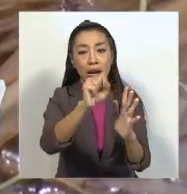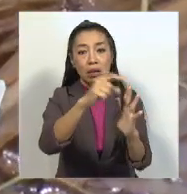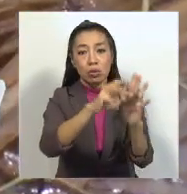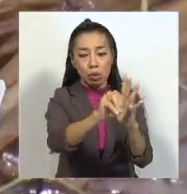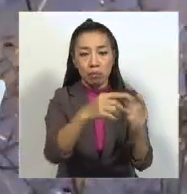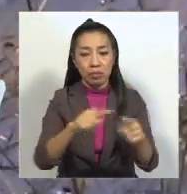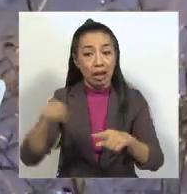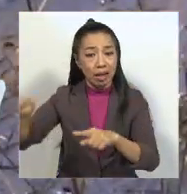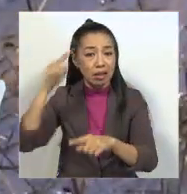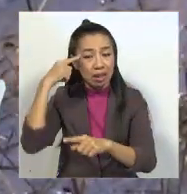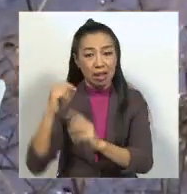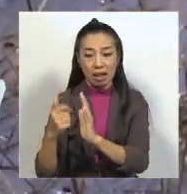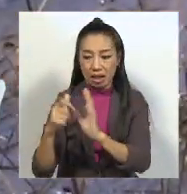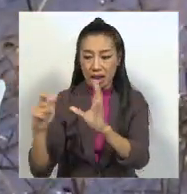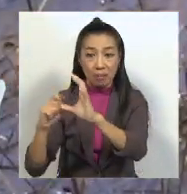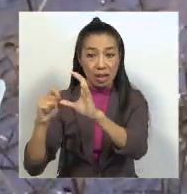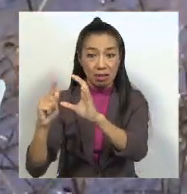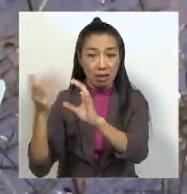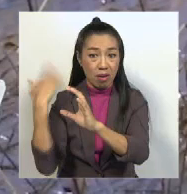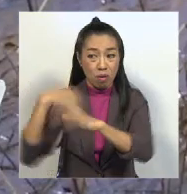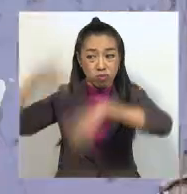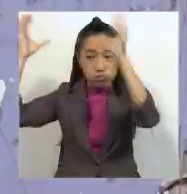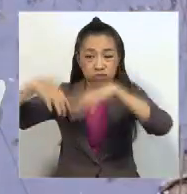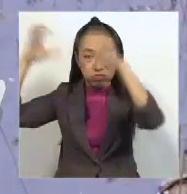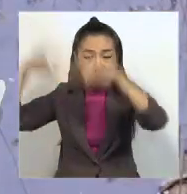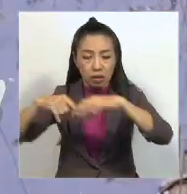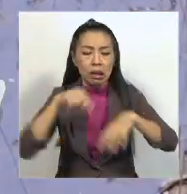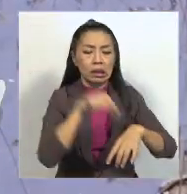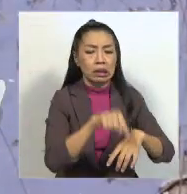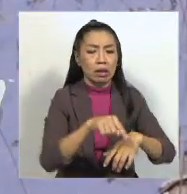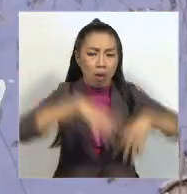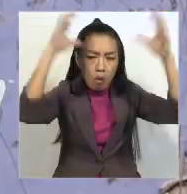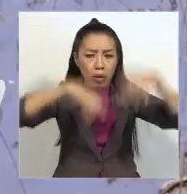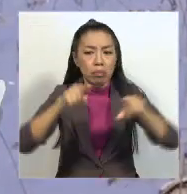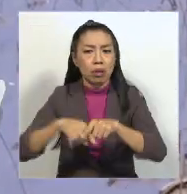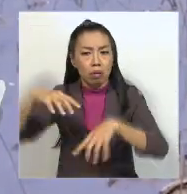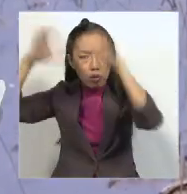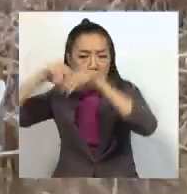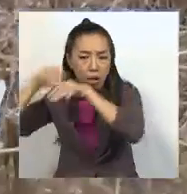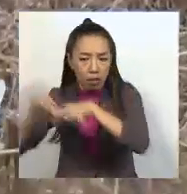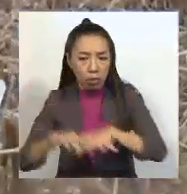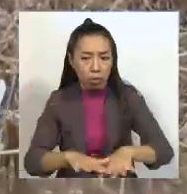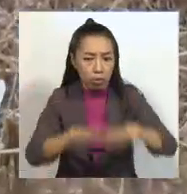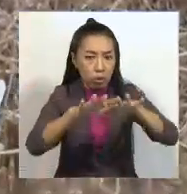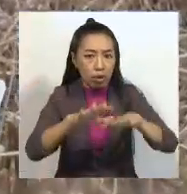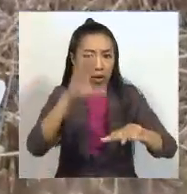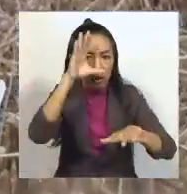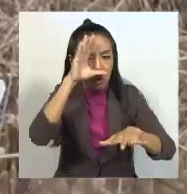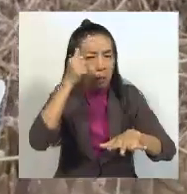ดแดงฝนก็ตกเช่นเดียวกันแล้วน้ำจากอำนาจเจริญก็ไหลเข้าท่วมนะครับคืนหนึ่งประมาณ1เมตรนะฮะเพราะฉะนั้น